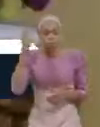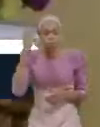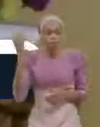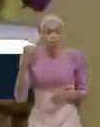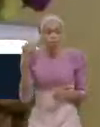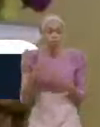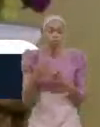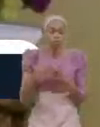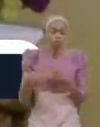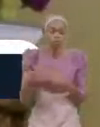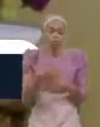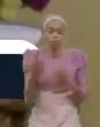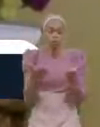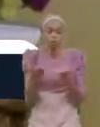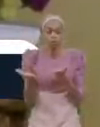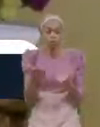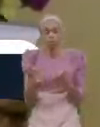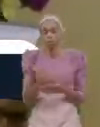du